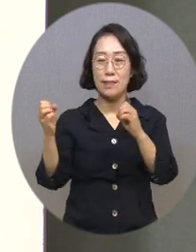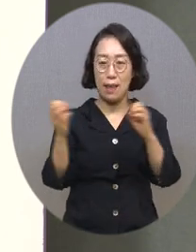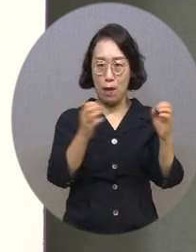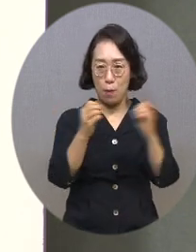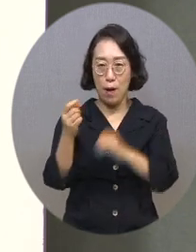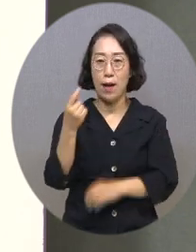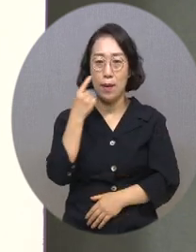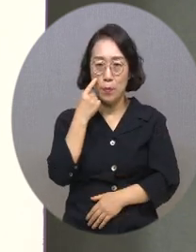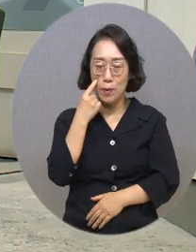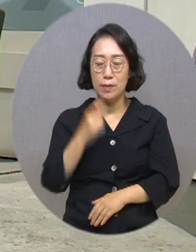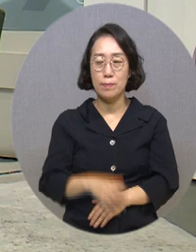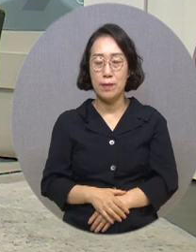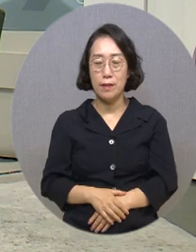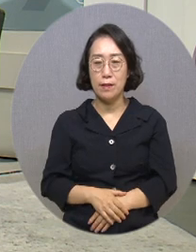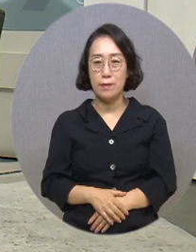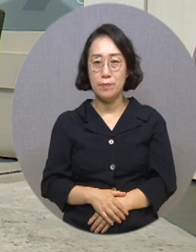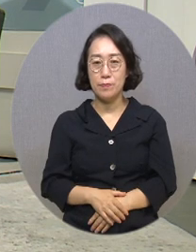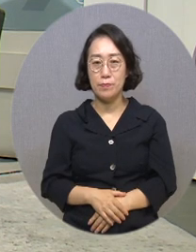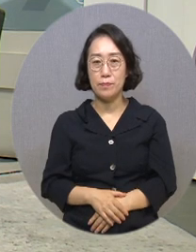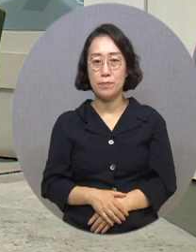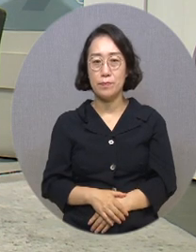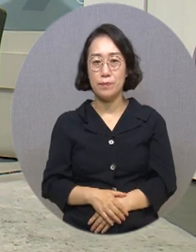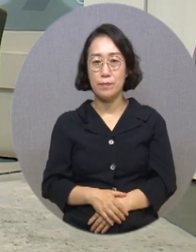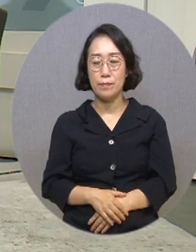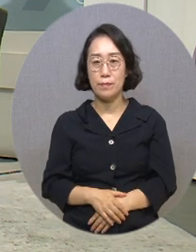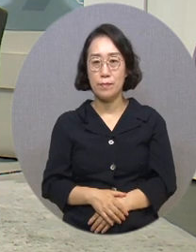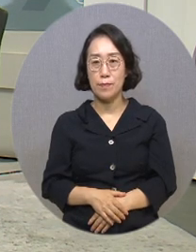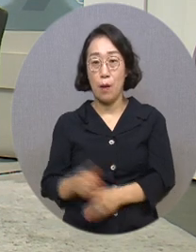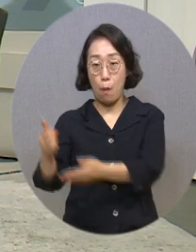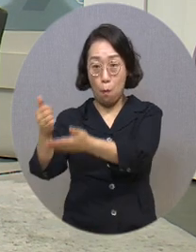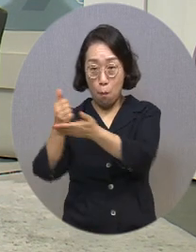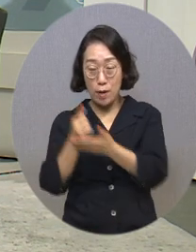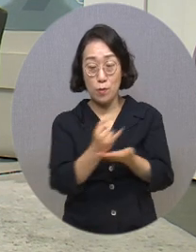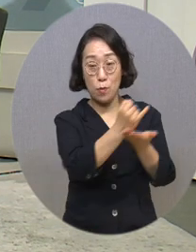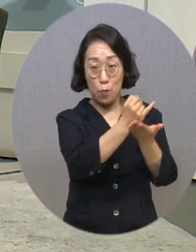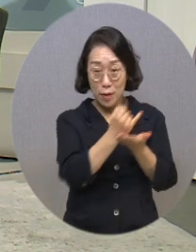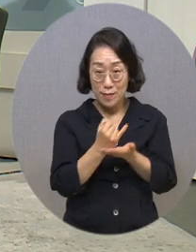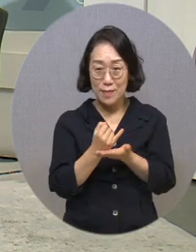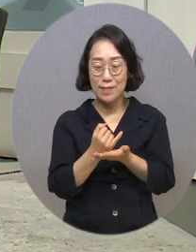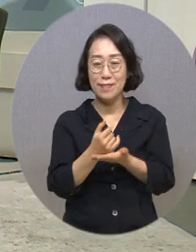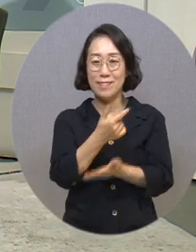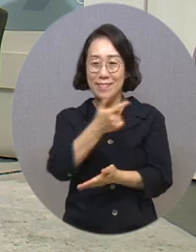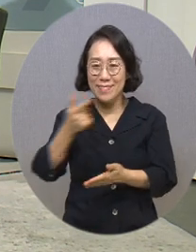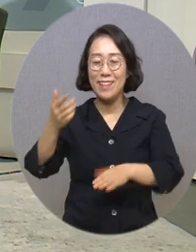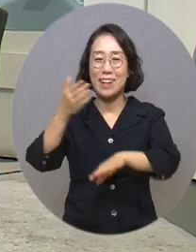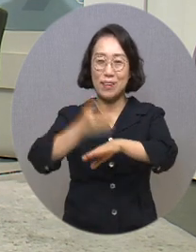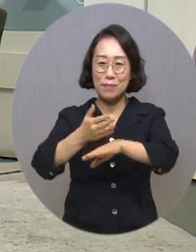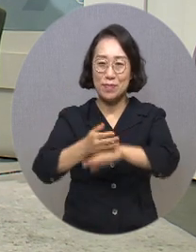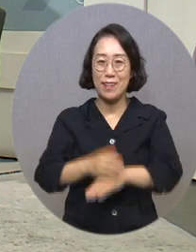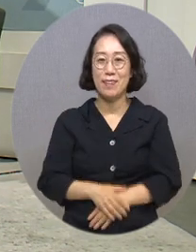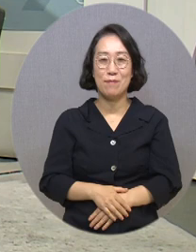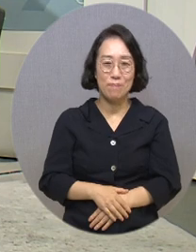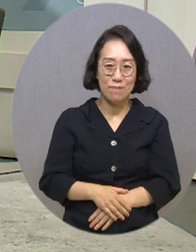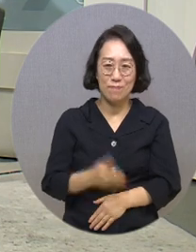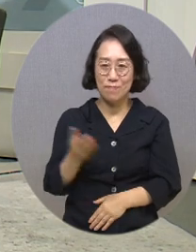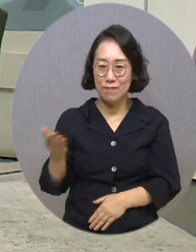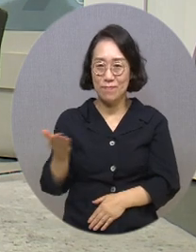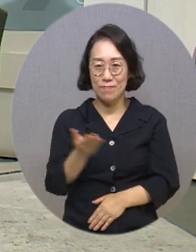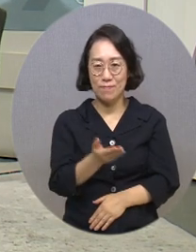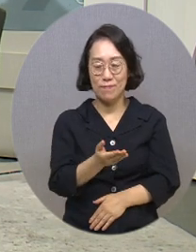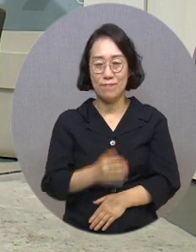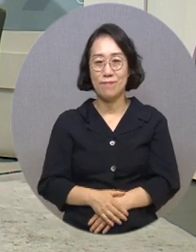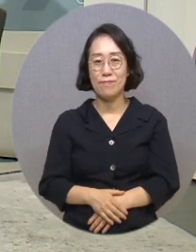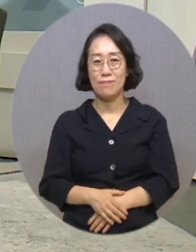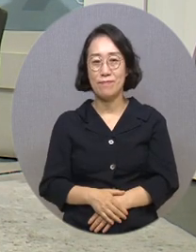듣도록 하겠습니다. 저 오늘 두 분 이렇게 오셔서 대단히 고맙습니다. 네, 감사합니다. 네,